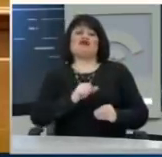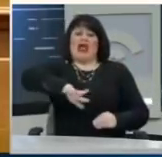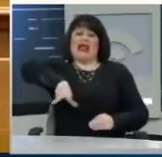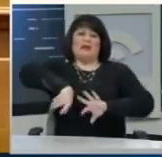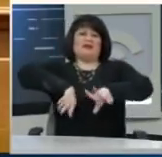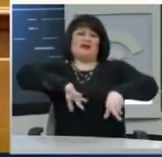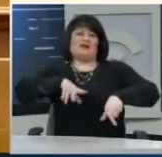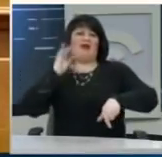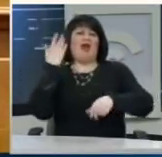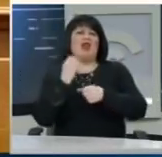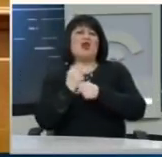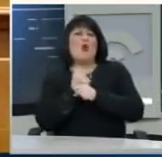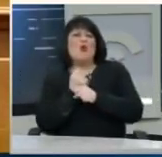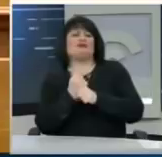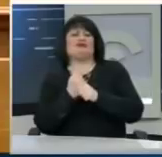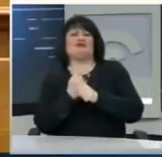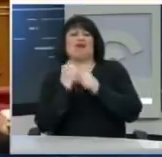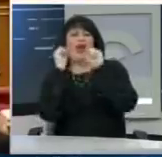κλεμμένων αρχαιολογικών θησαυρών και κοιμηλίων.